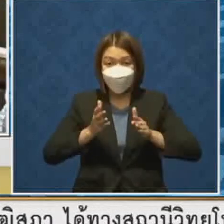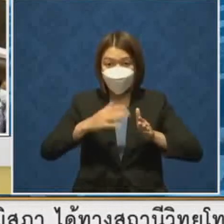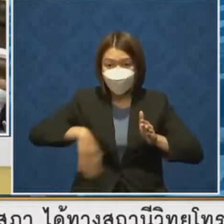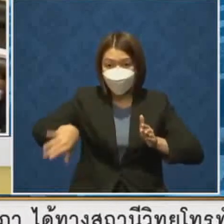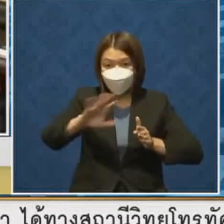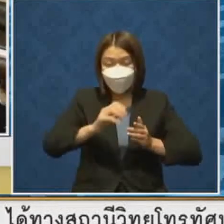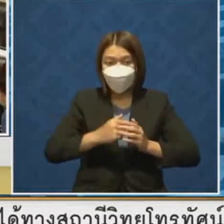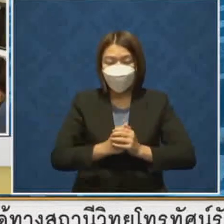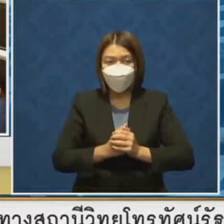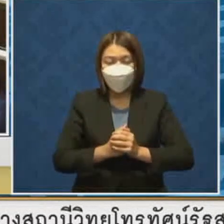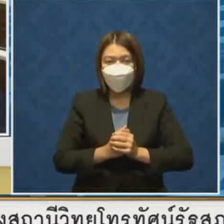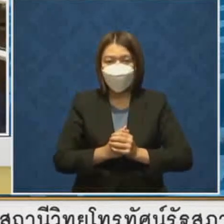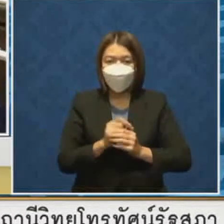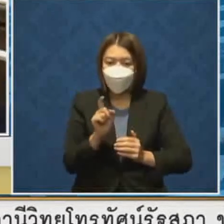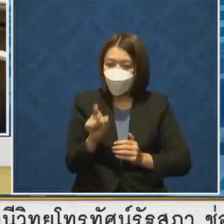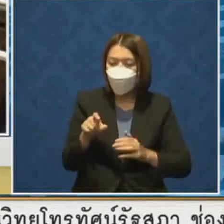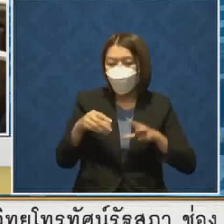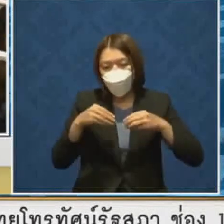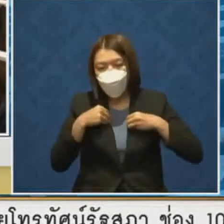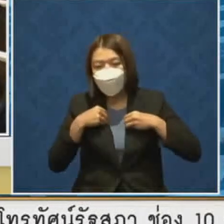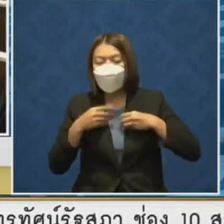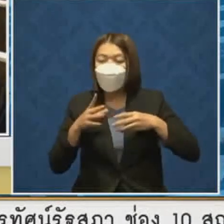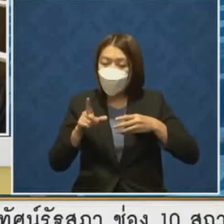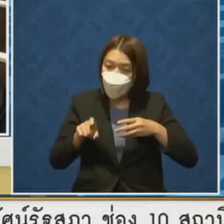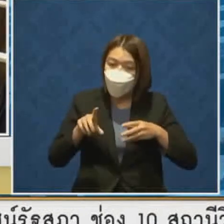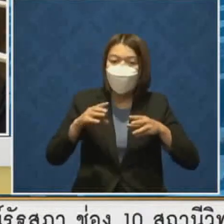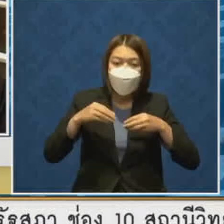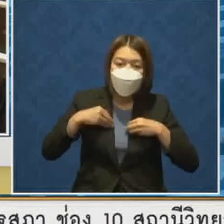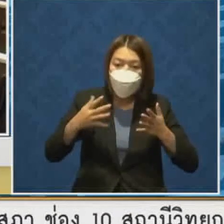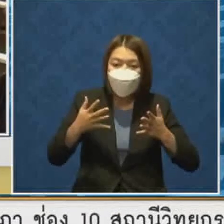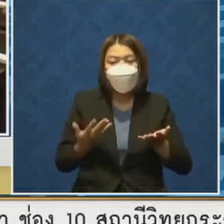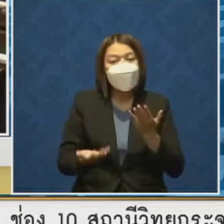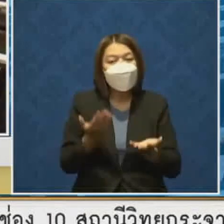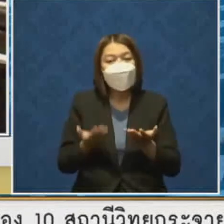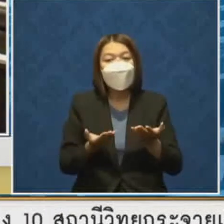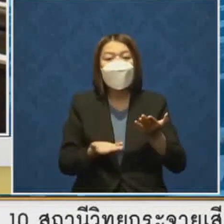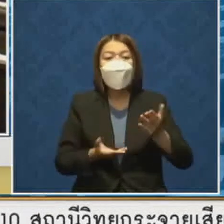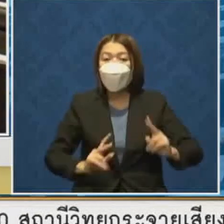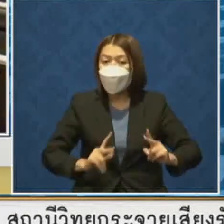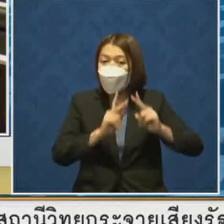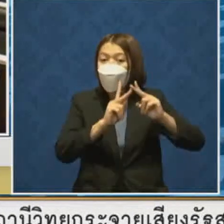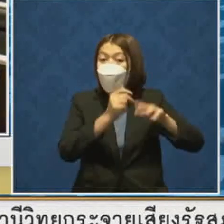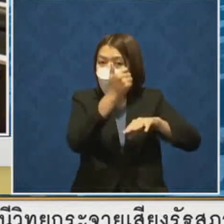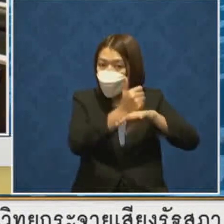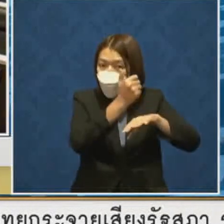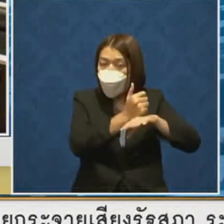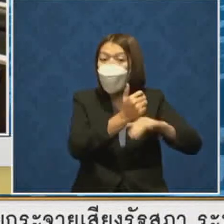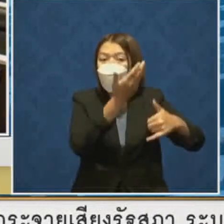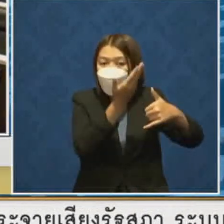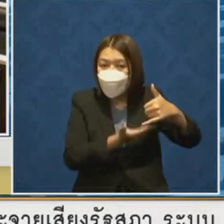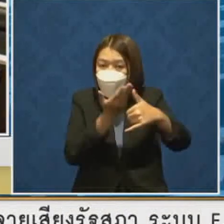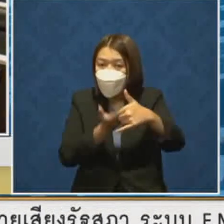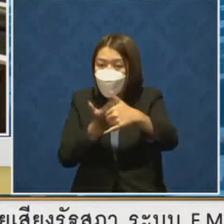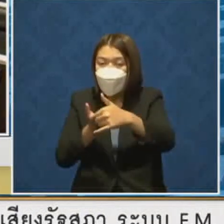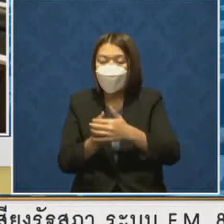ยู่ด้วยโดยเฉพาะอย่างยิ่งในกลุ่มที่เรือดำน้ำนะก็สายเซนกาเบียนน